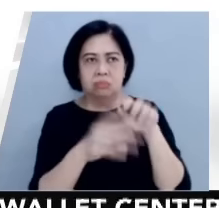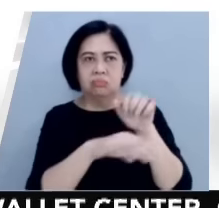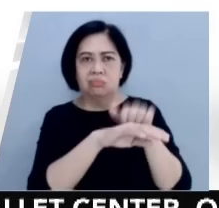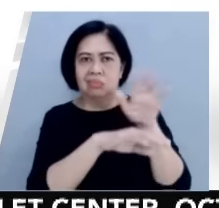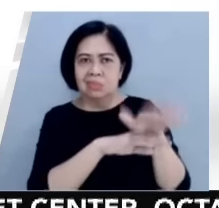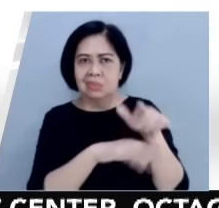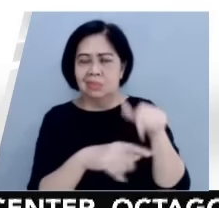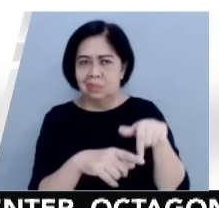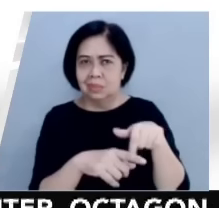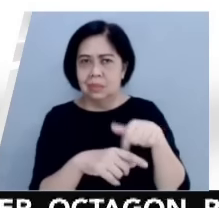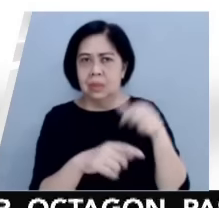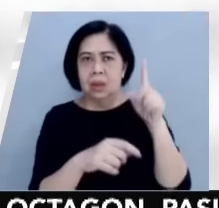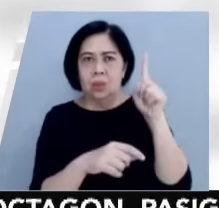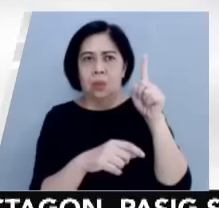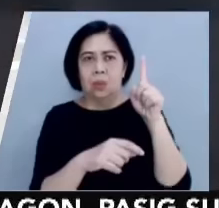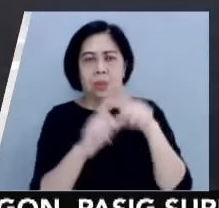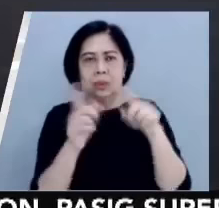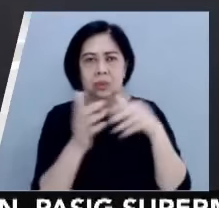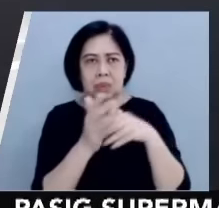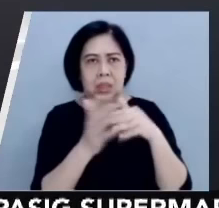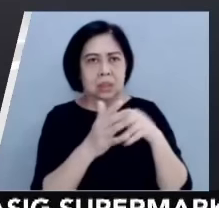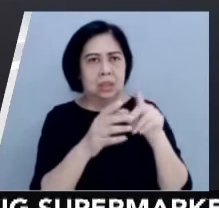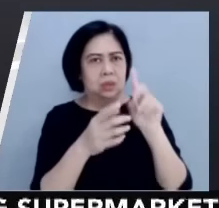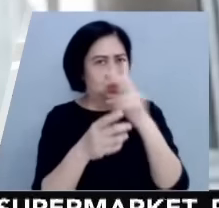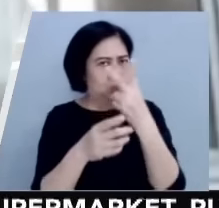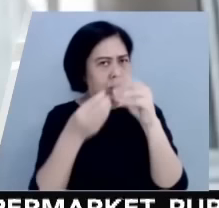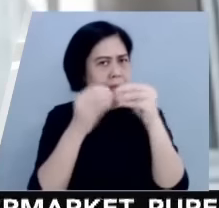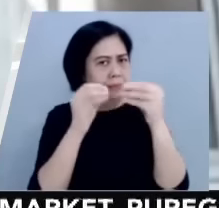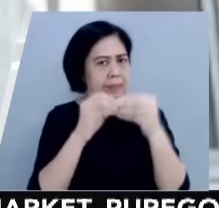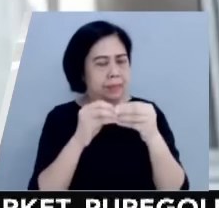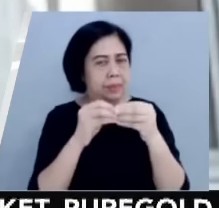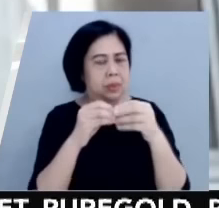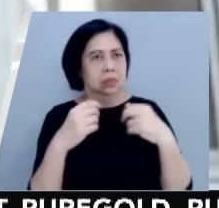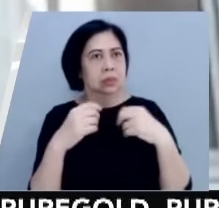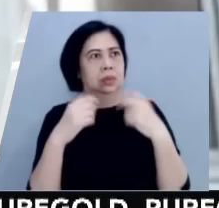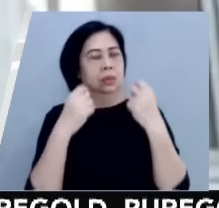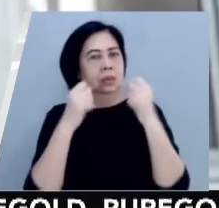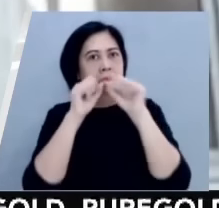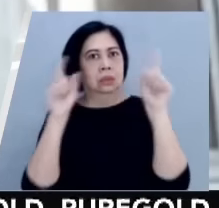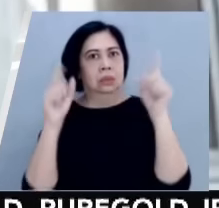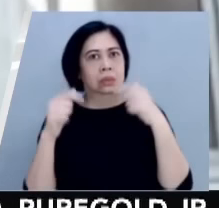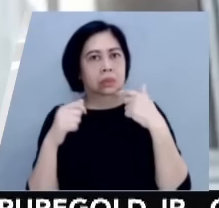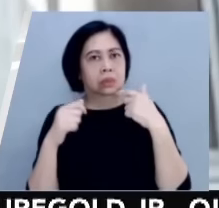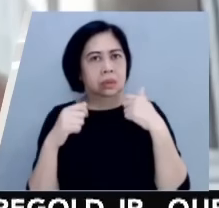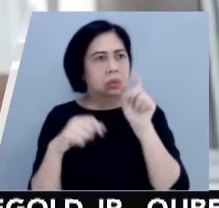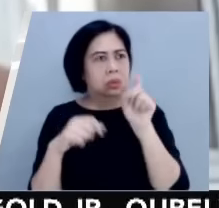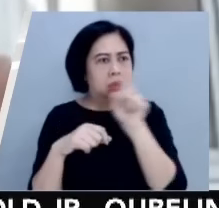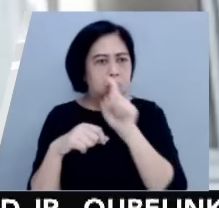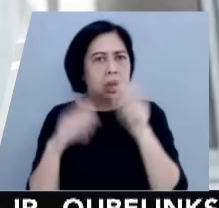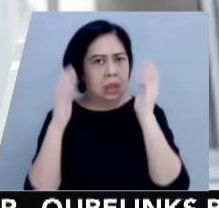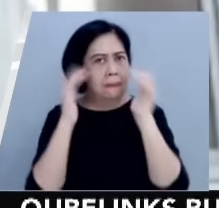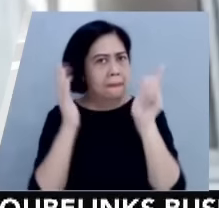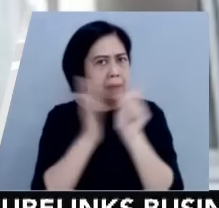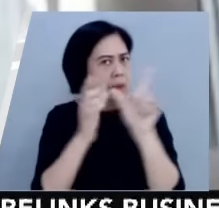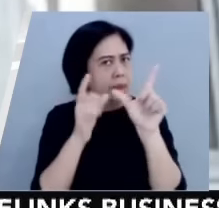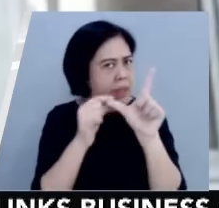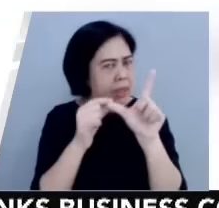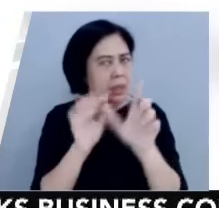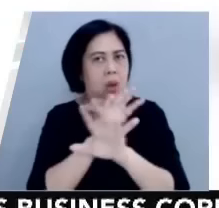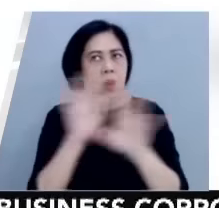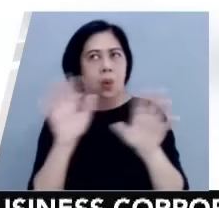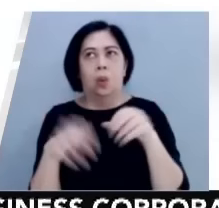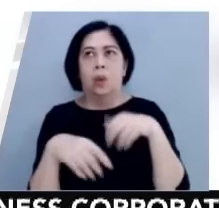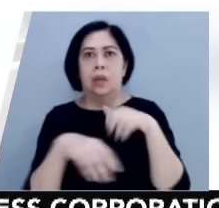ting 1,000 piso sa dalawang numero. Nakalampag ako. Alam ko na huwag ka magpipindot ng link, huwag ka magsasend ng OTP kung